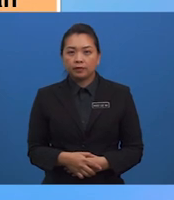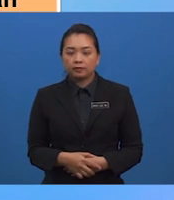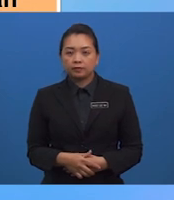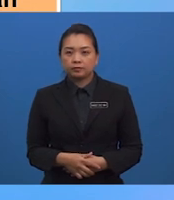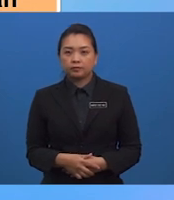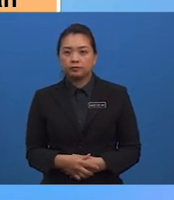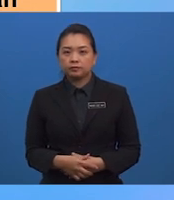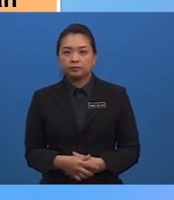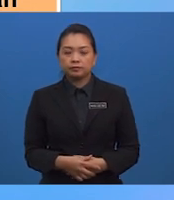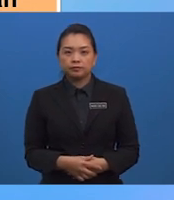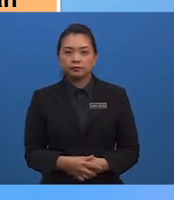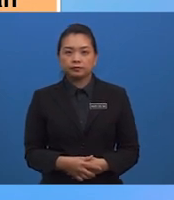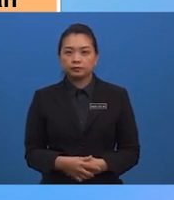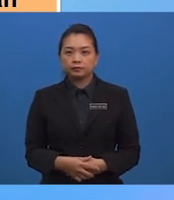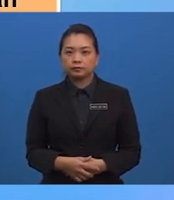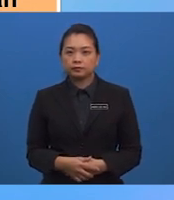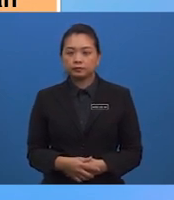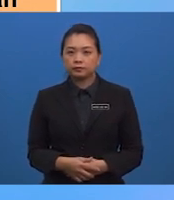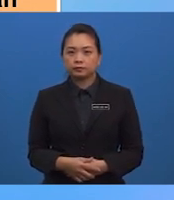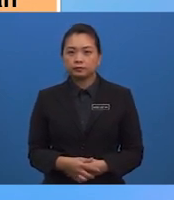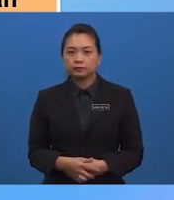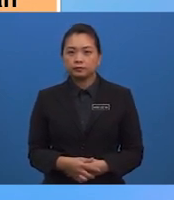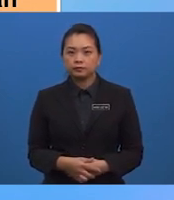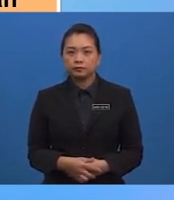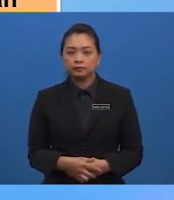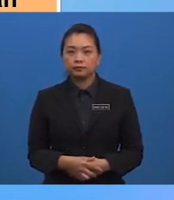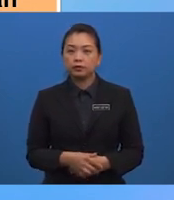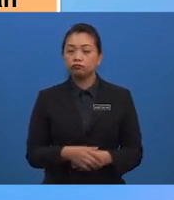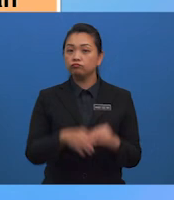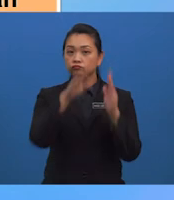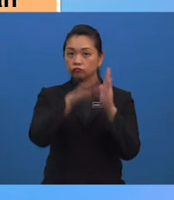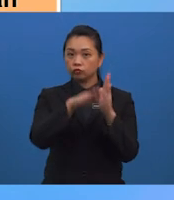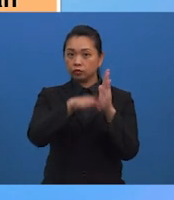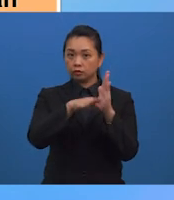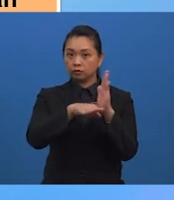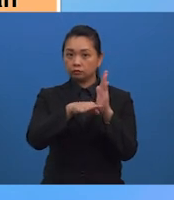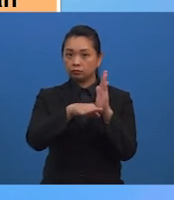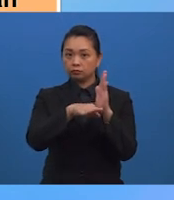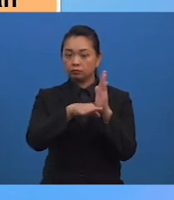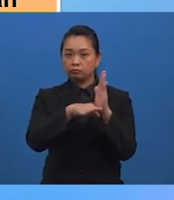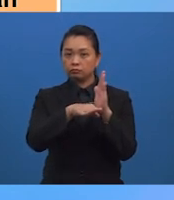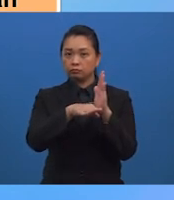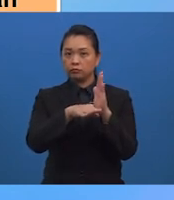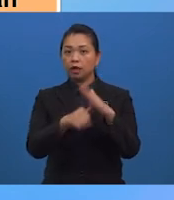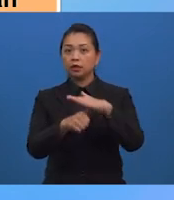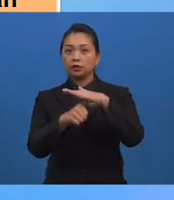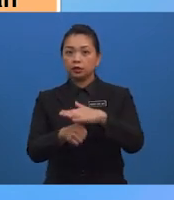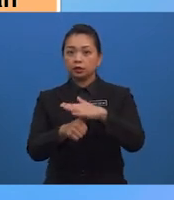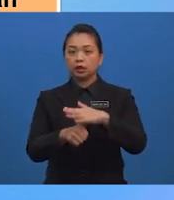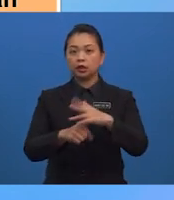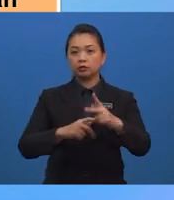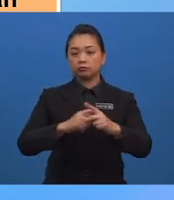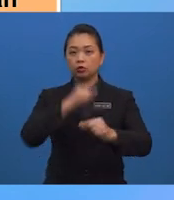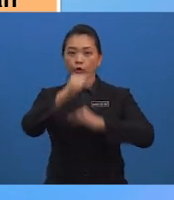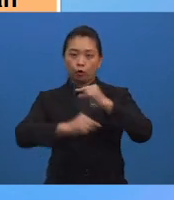Kesan positif yang ke-9 dan terakhir ialah mengurangkan tekanan globalisasi ekonomi.